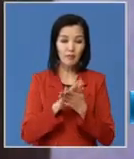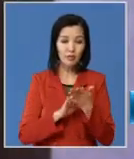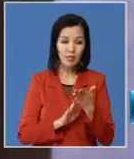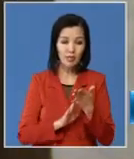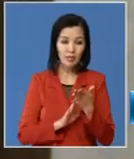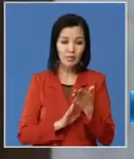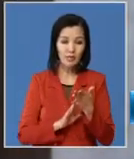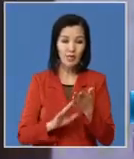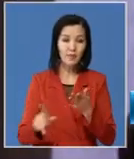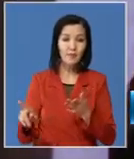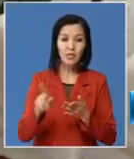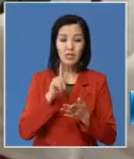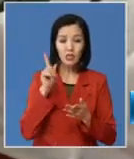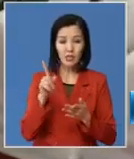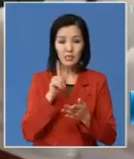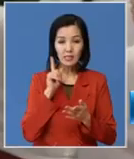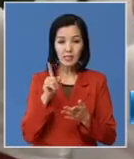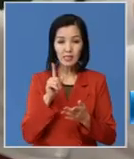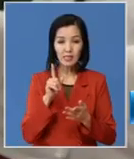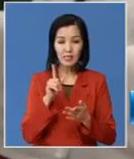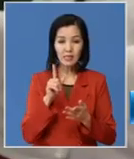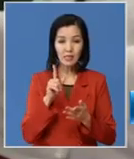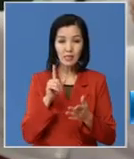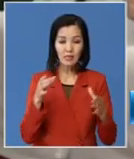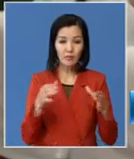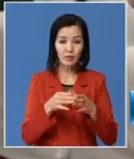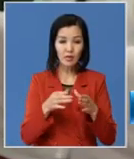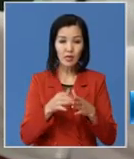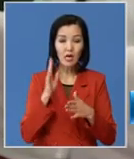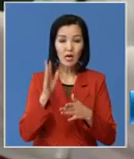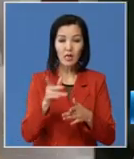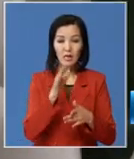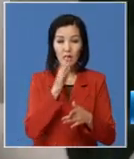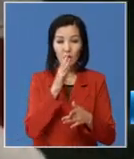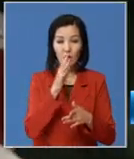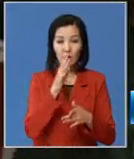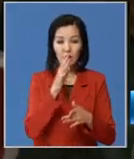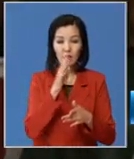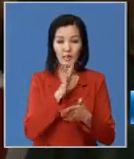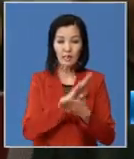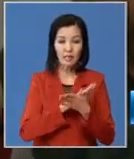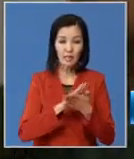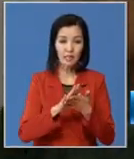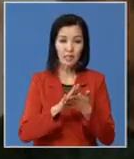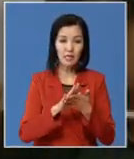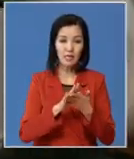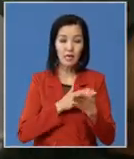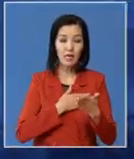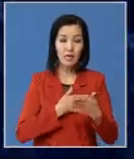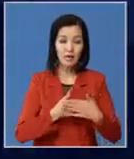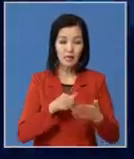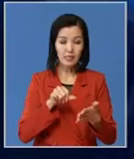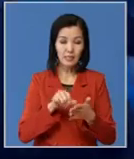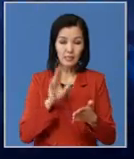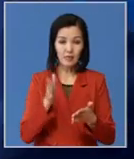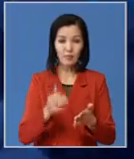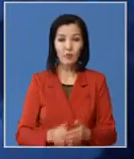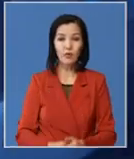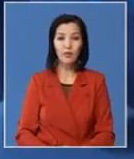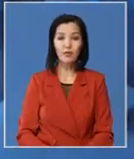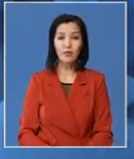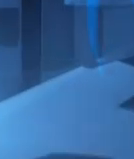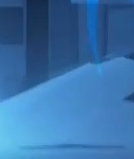шынықтыру пәнінің мұғалімі. Самбыдан спорт шебер атанса да жаны телевизияны қалаған, оқыған тоқығанын жұмыспен ұштастырды.